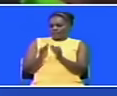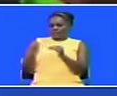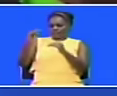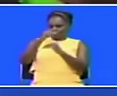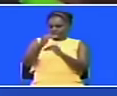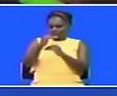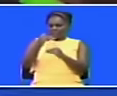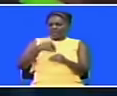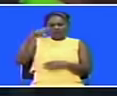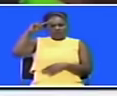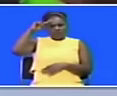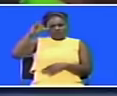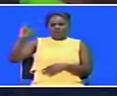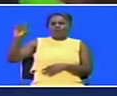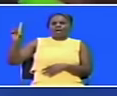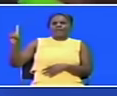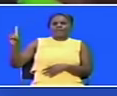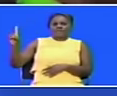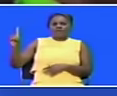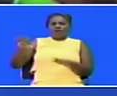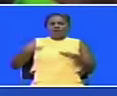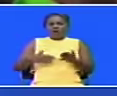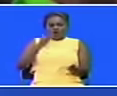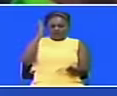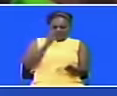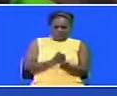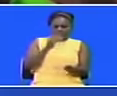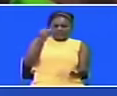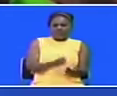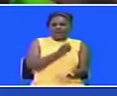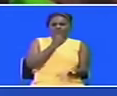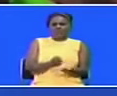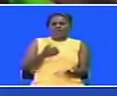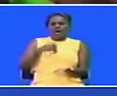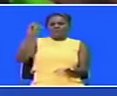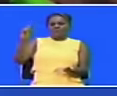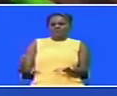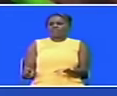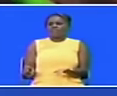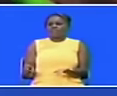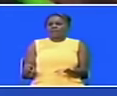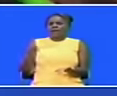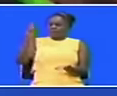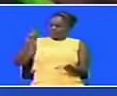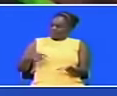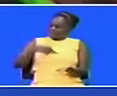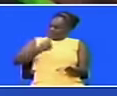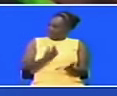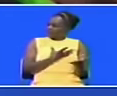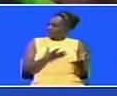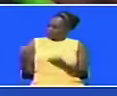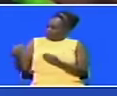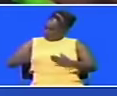have an original national identification card or a valid Kenyan passport, and they must present themselves